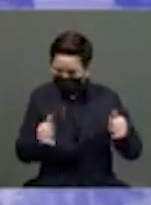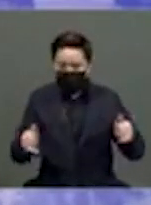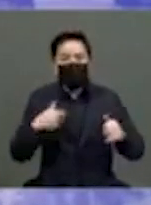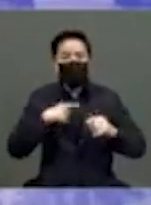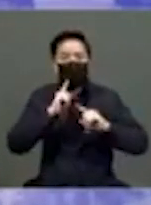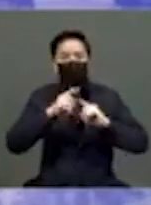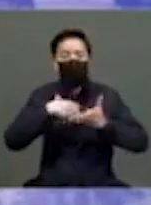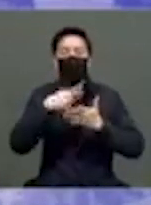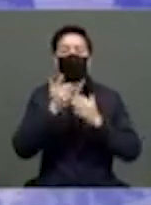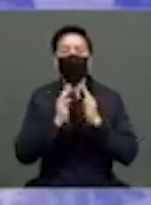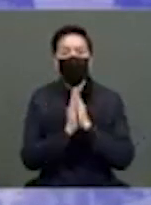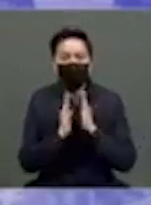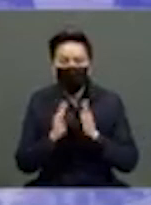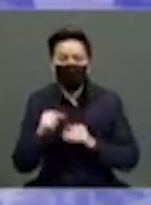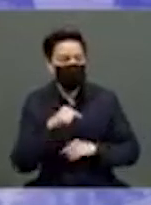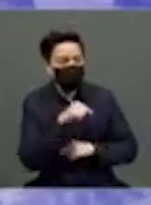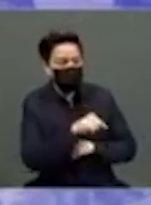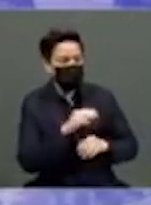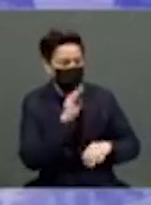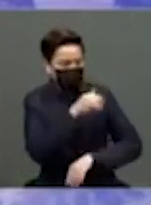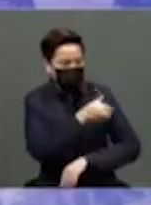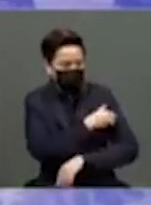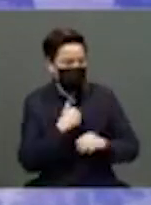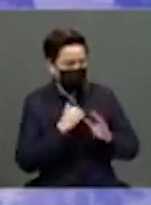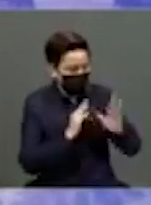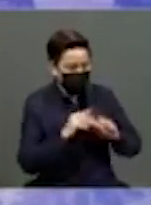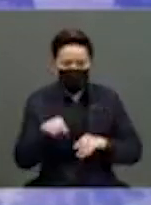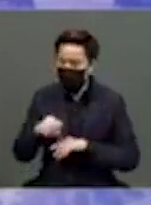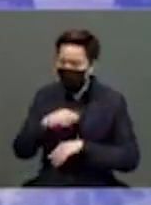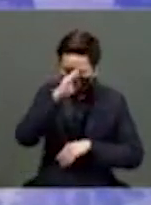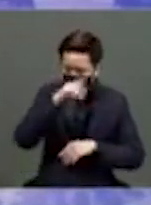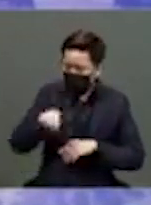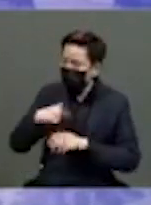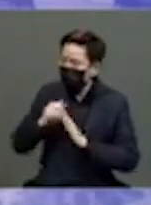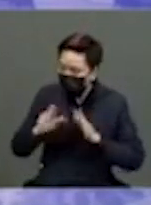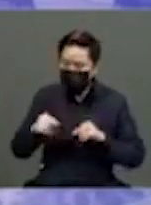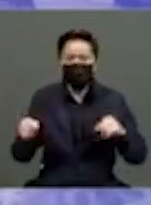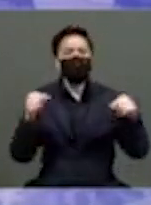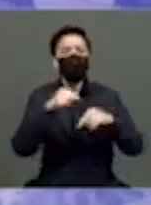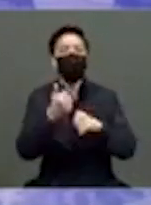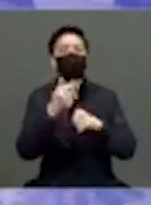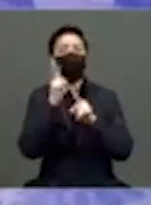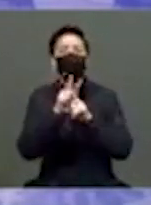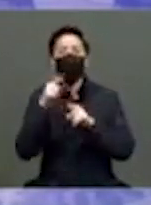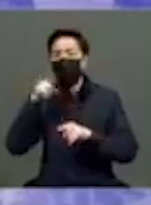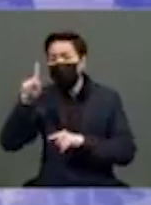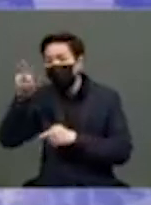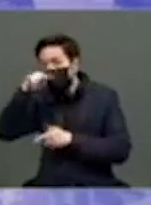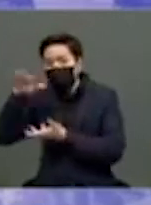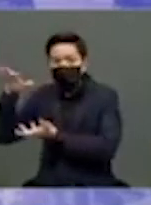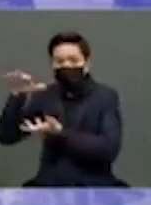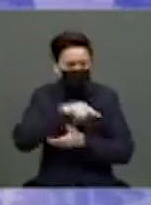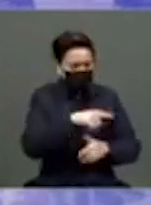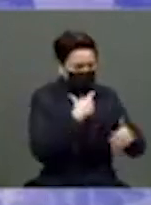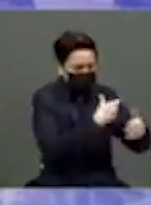ทุกอย่างต้องขอขอบคุณเช่นกันและกันเพราะว่าทั้งส่วนที่จัดหาอีกส่วนนะเพื่อนมีการกระจายและฉีด